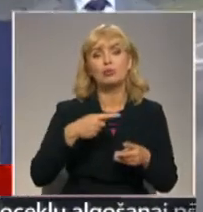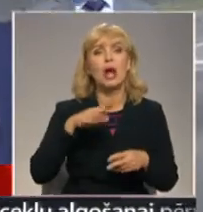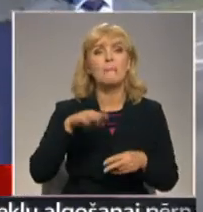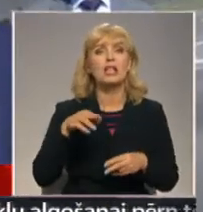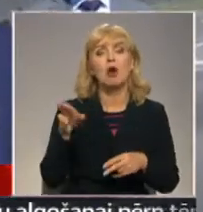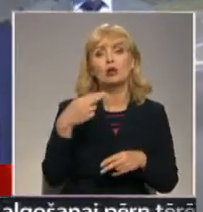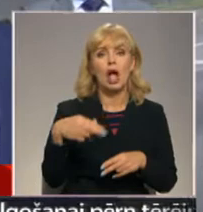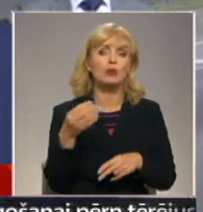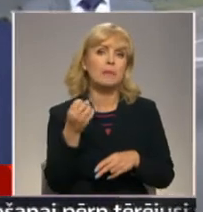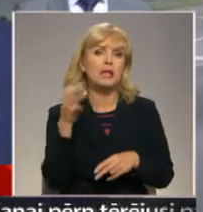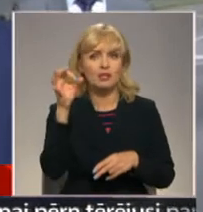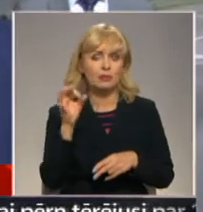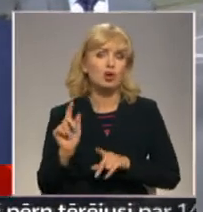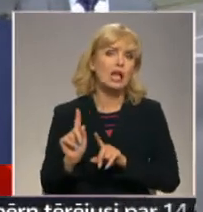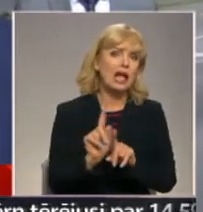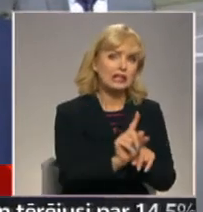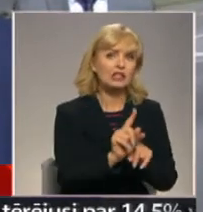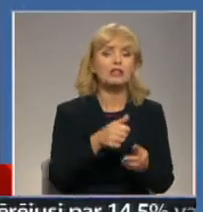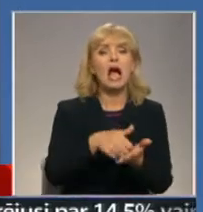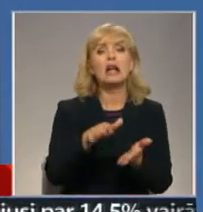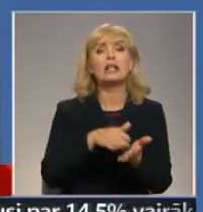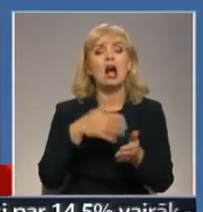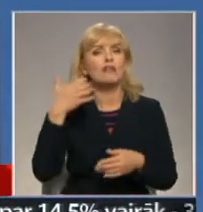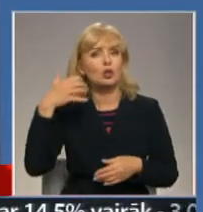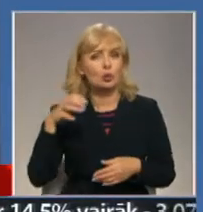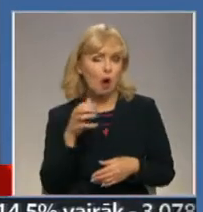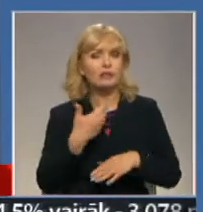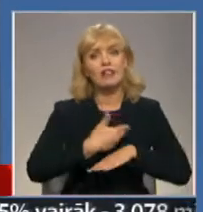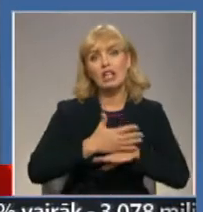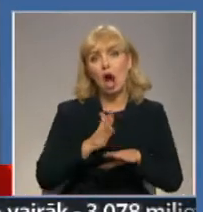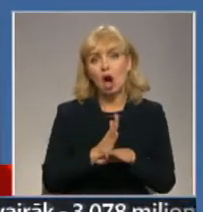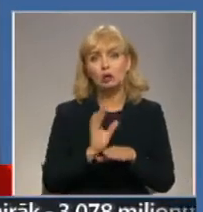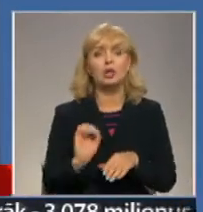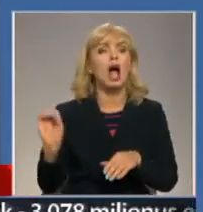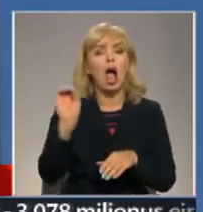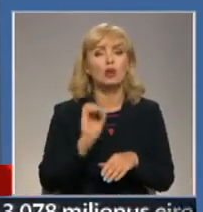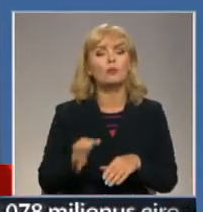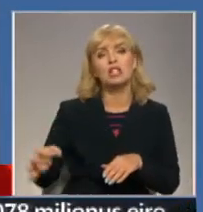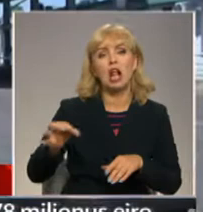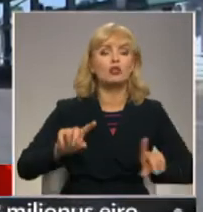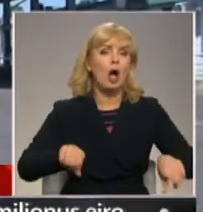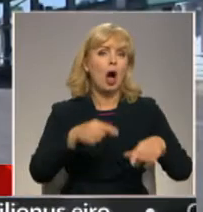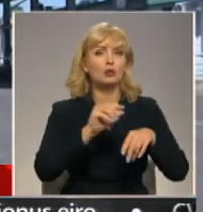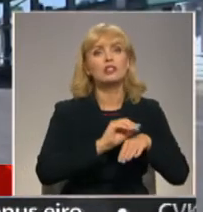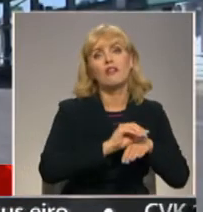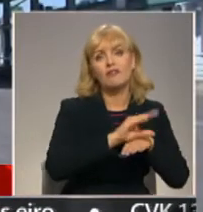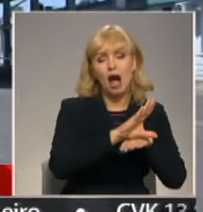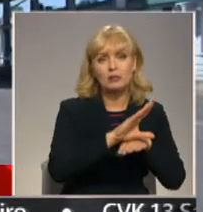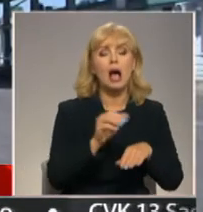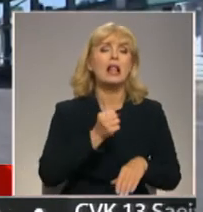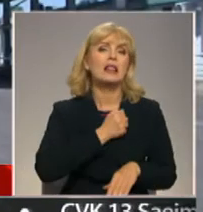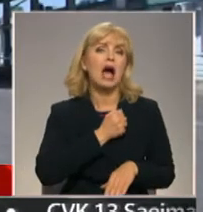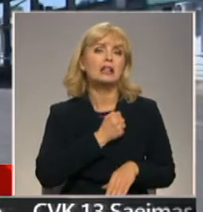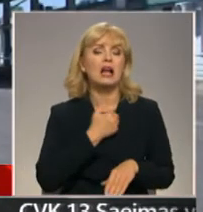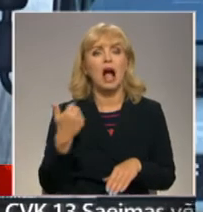no kā 15% līdzfinansēs Krāslavas novada doma, bet lielāko daļu Eiropas reģionālās attīstības fonda un Varam Latgales